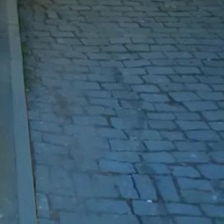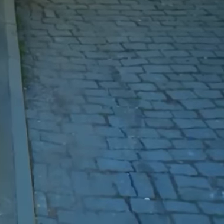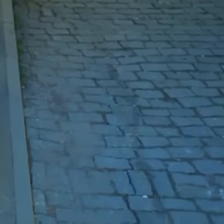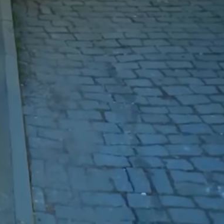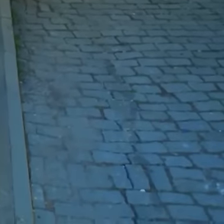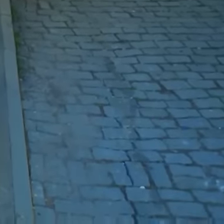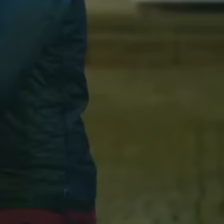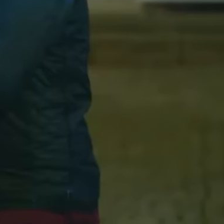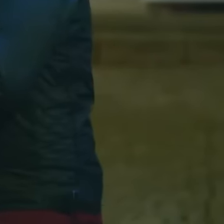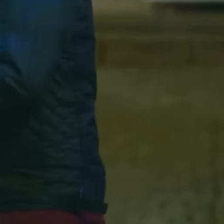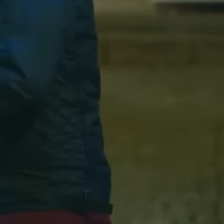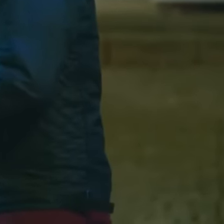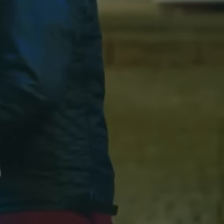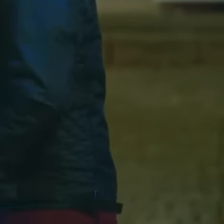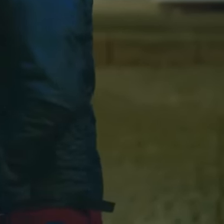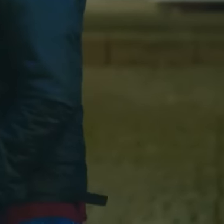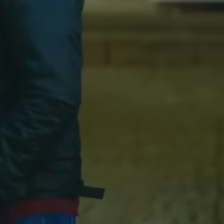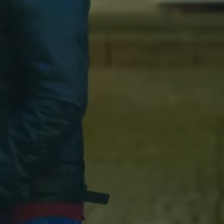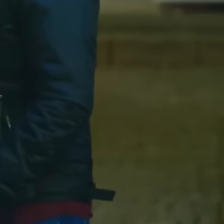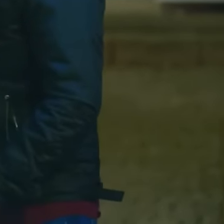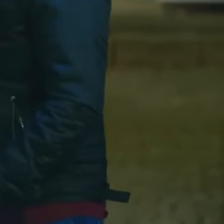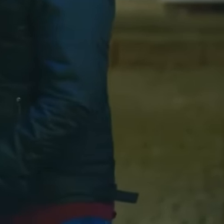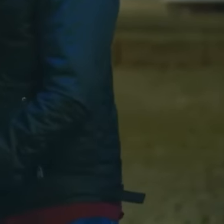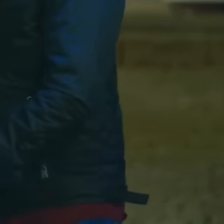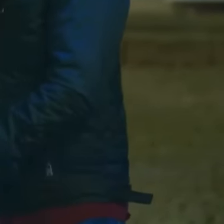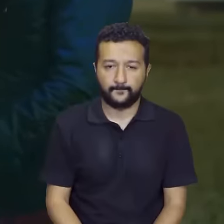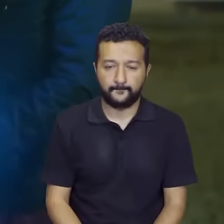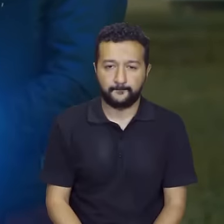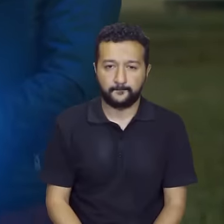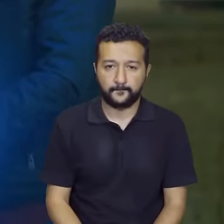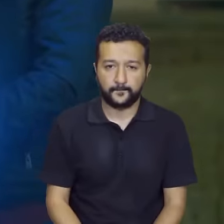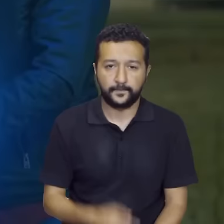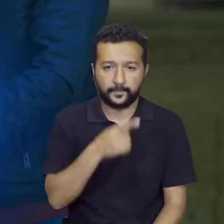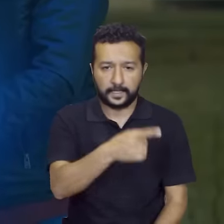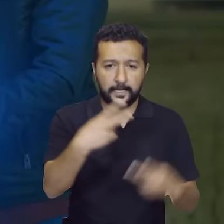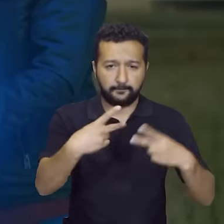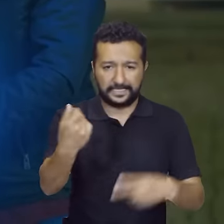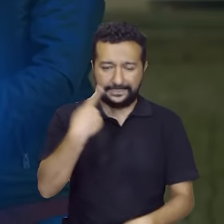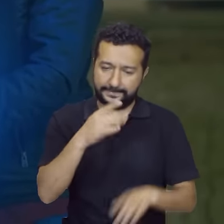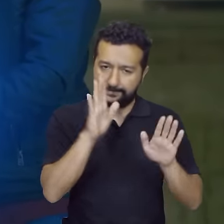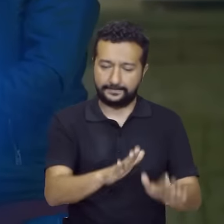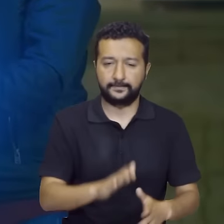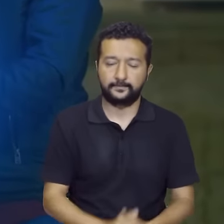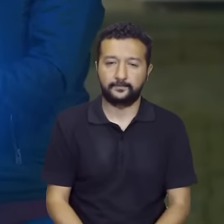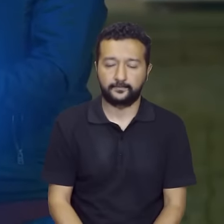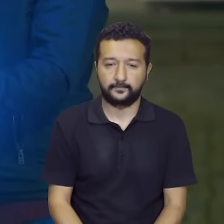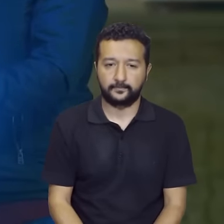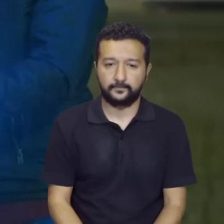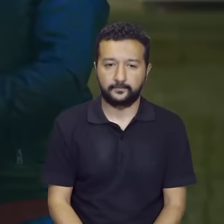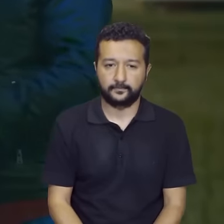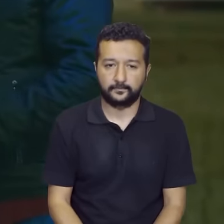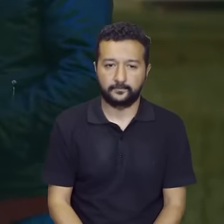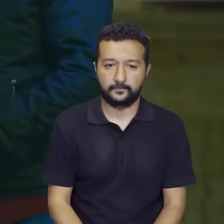cebinden anahtarları çıkardı. Anahtarları üzerine takıp telefonunu çıkardı. Kayıt mesajının. Sol alt kutucuk